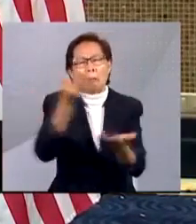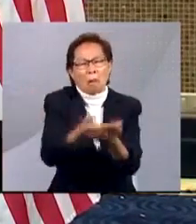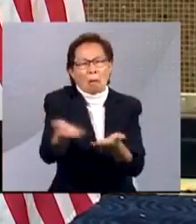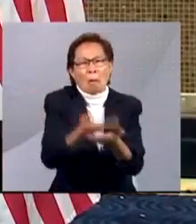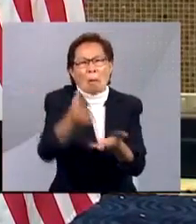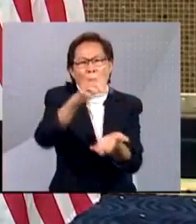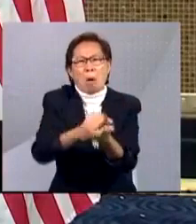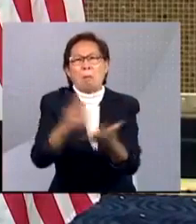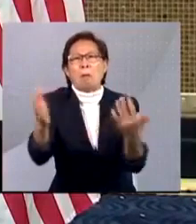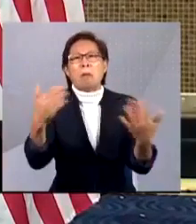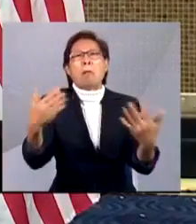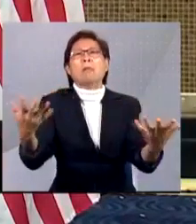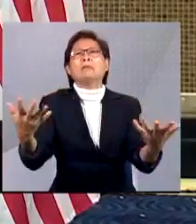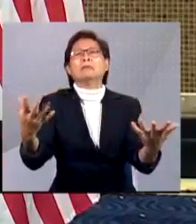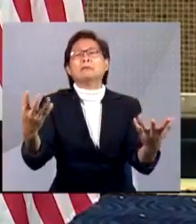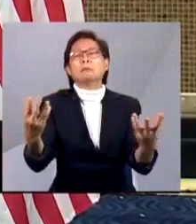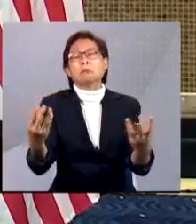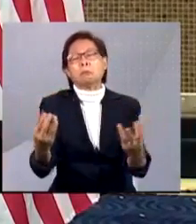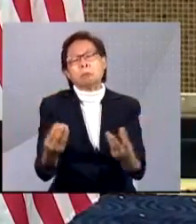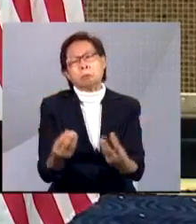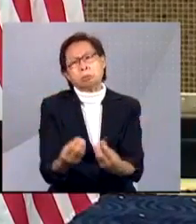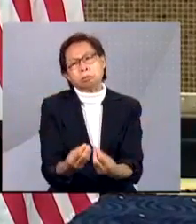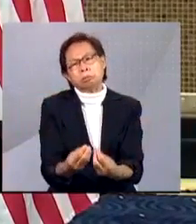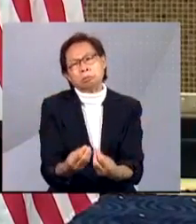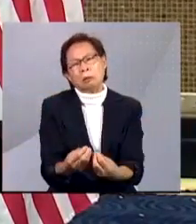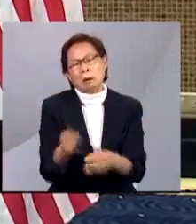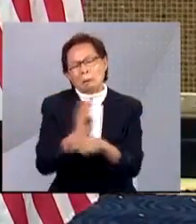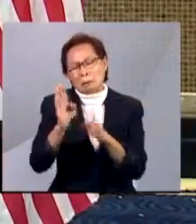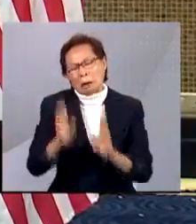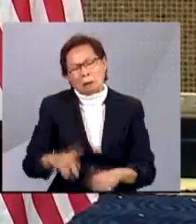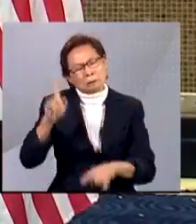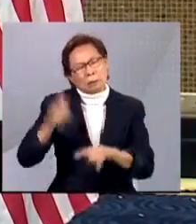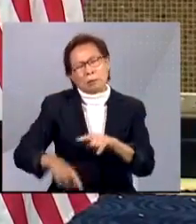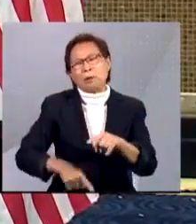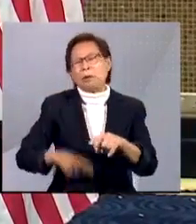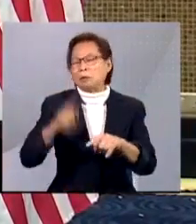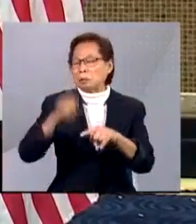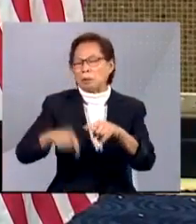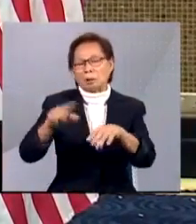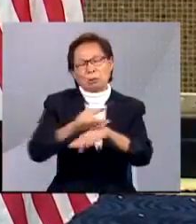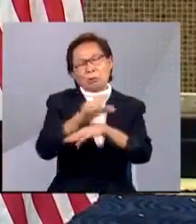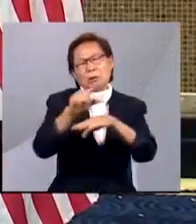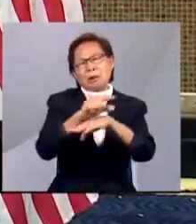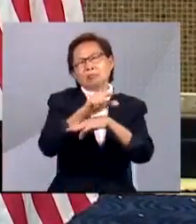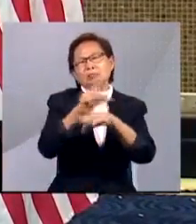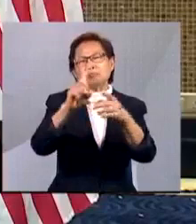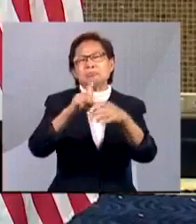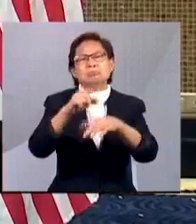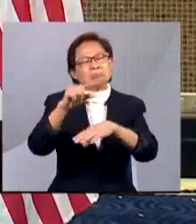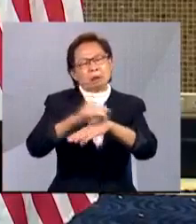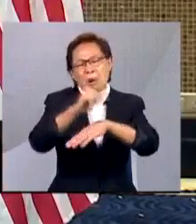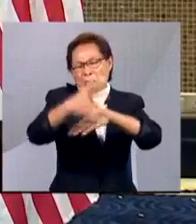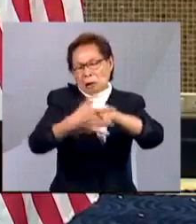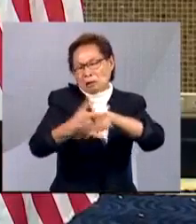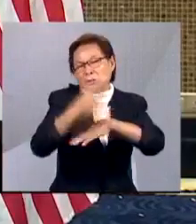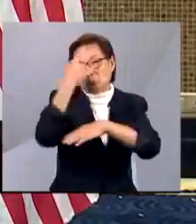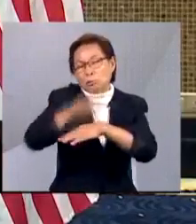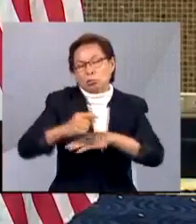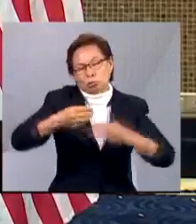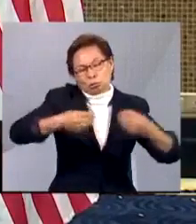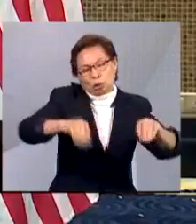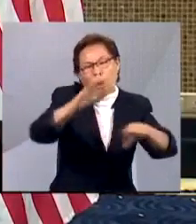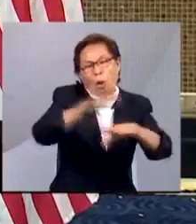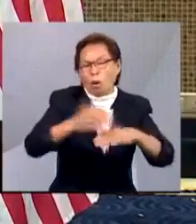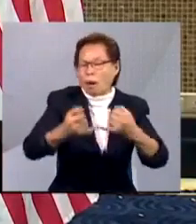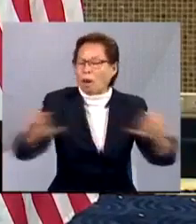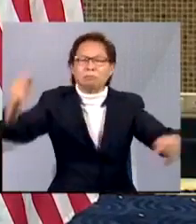pelanggan serta ketidakupayaan peniaga untuk menggunakan teknologi digital bagi menjana jualan